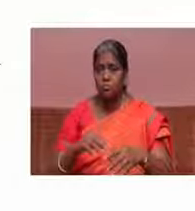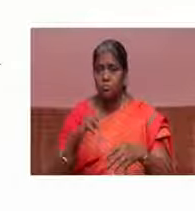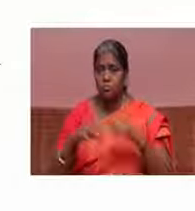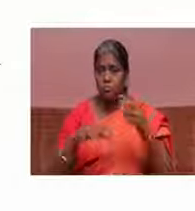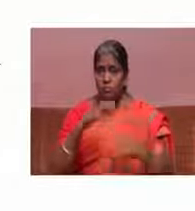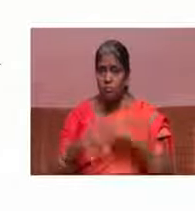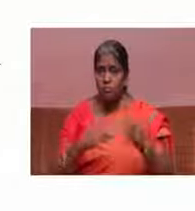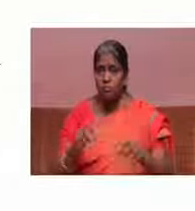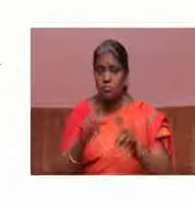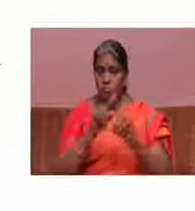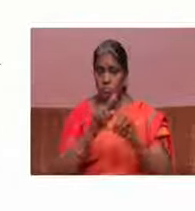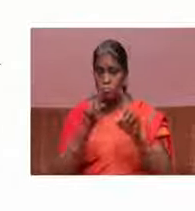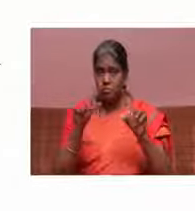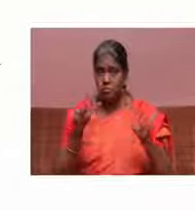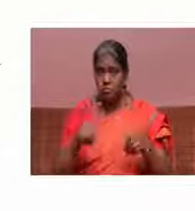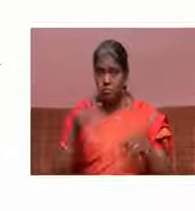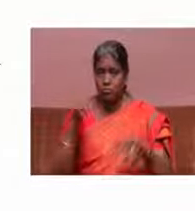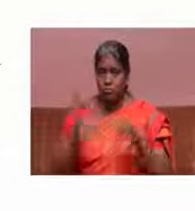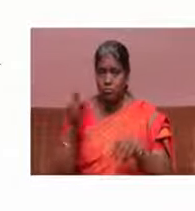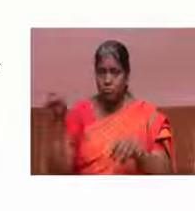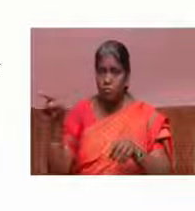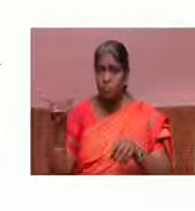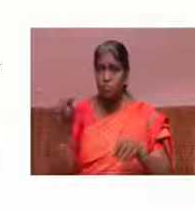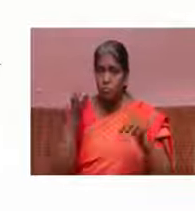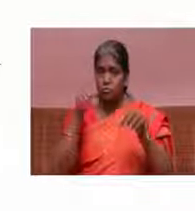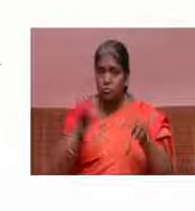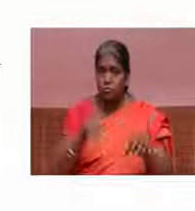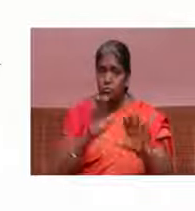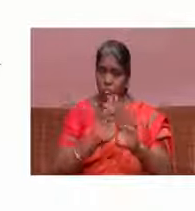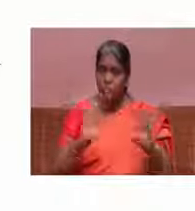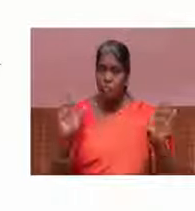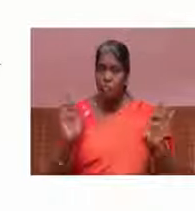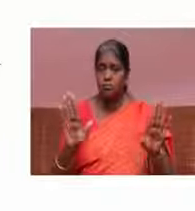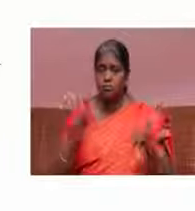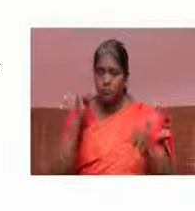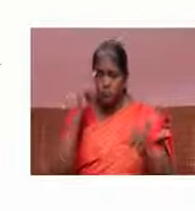ஓட்டு சரியாக பதிவு செய்யப்பட்டுவிட்டது என்பதையும் தெரிவிக்கவும்.